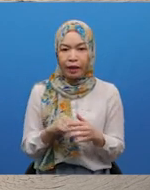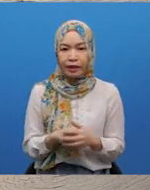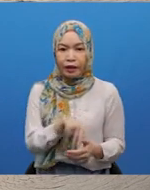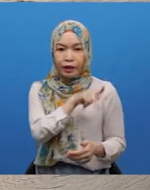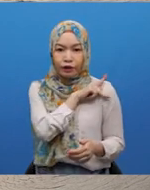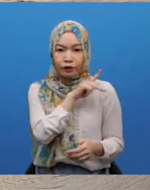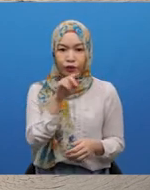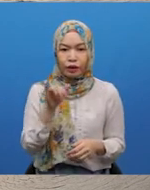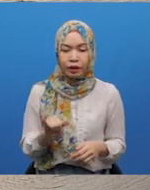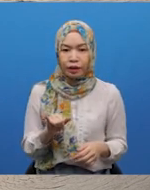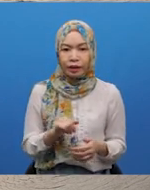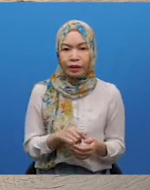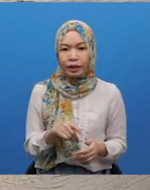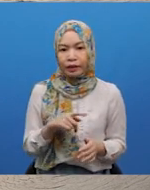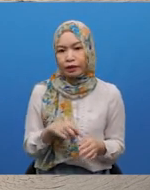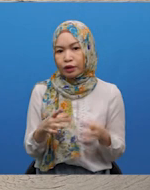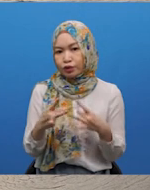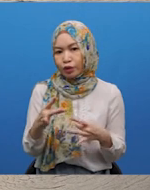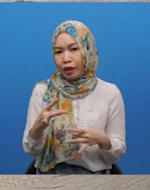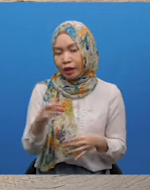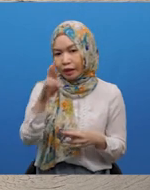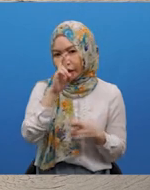yang disegani oleh rakyat?